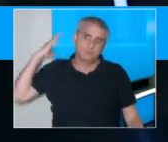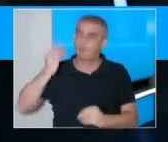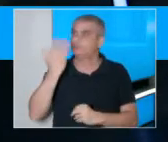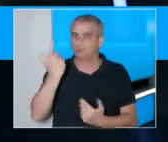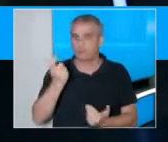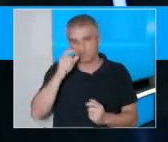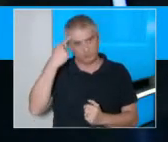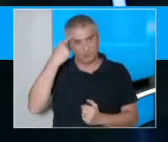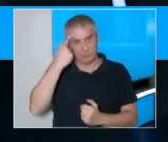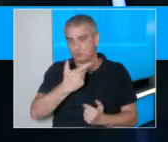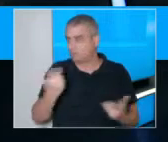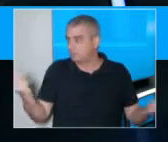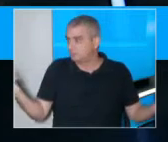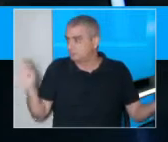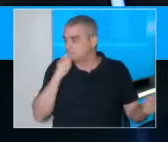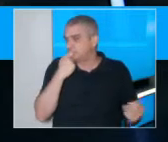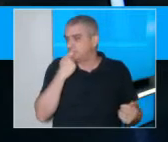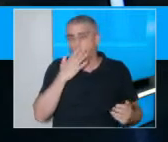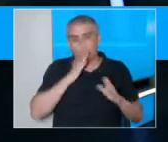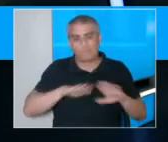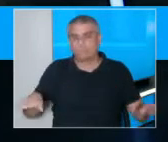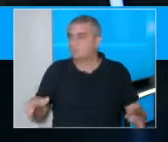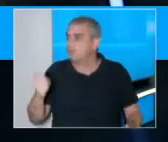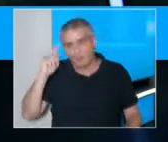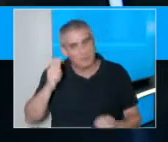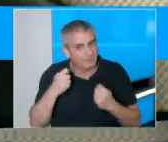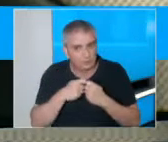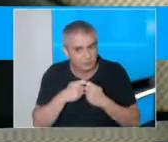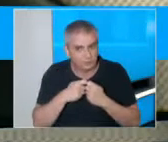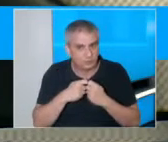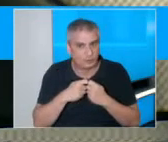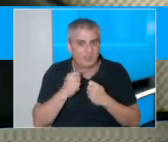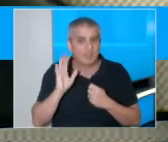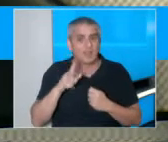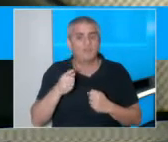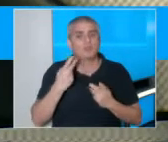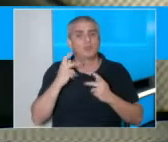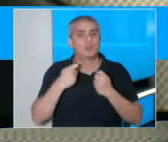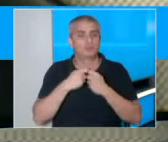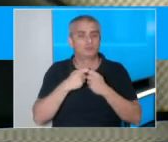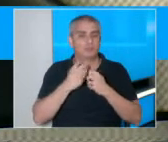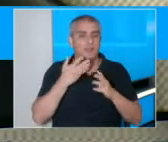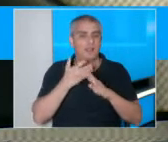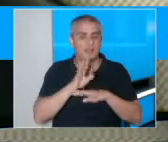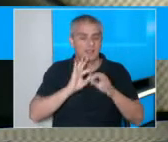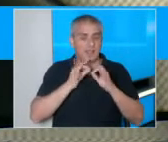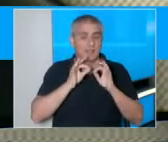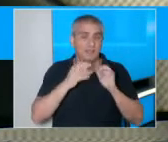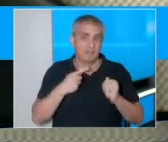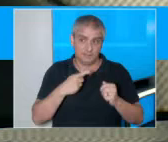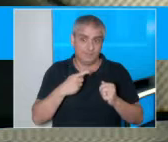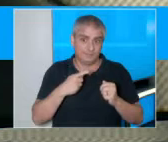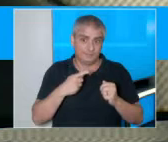שכנראה אנשים גם ידעו ממנה, והסתירו והשתיקו. אני לא יודע אם זה קשור לתופעת המיטו, אלא קשור יותר לתופעת חדירת הרשתות